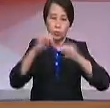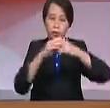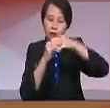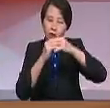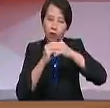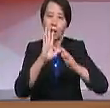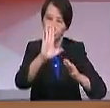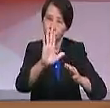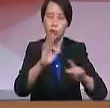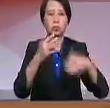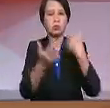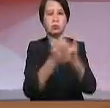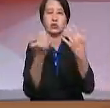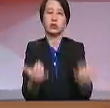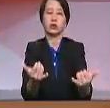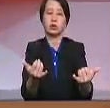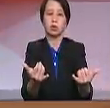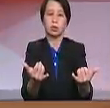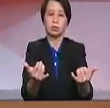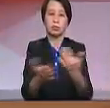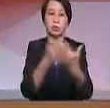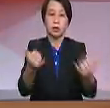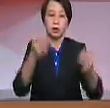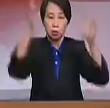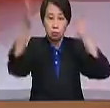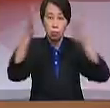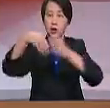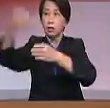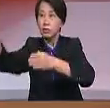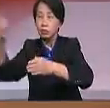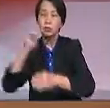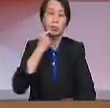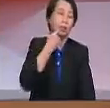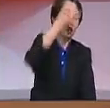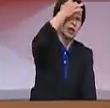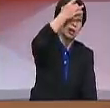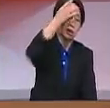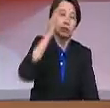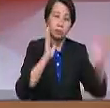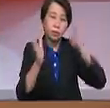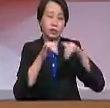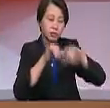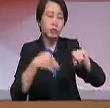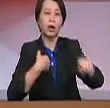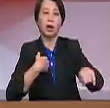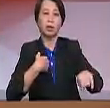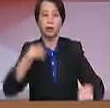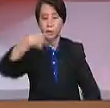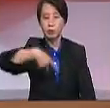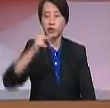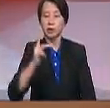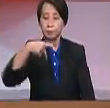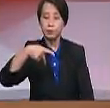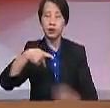longgarkan. Tetapi setakat ini, di negara luar pun serius, di negara kita pun masih lagi PKPP